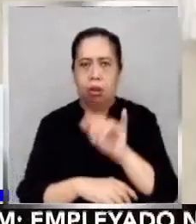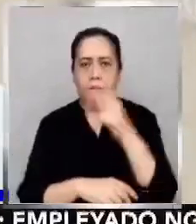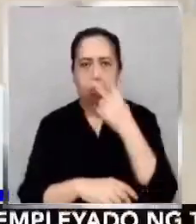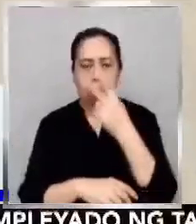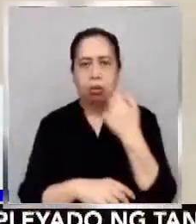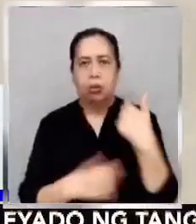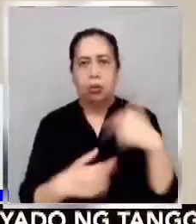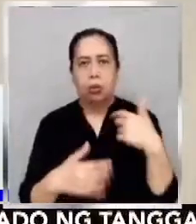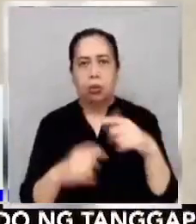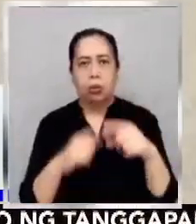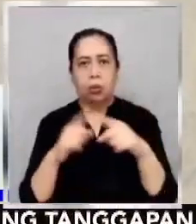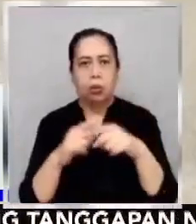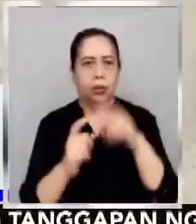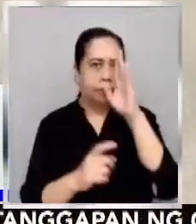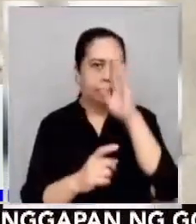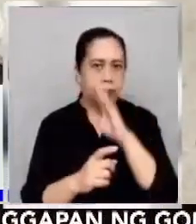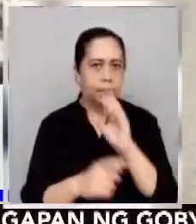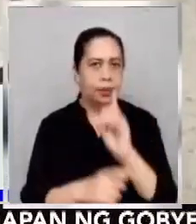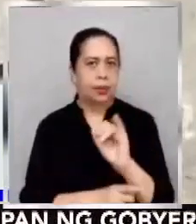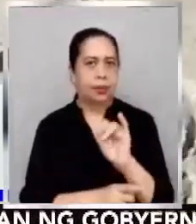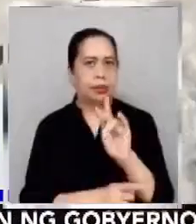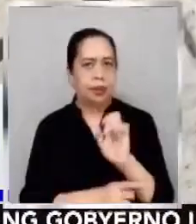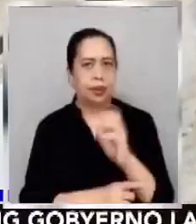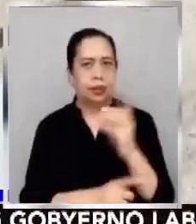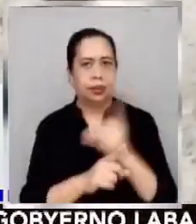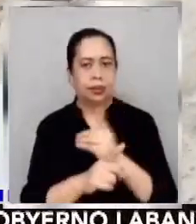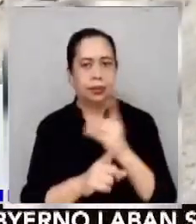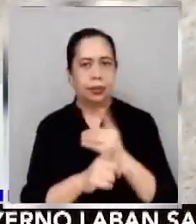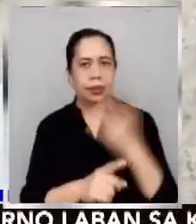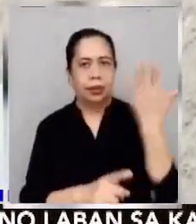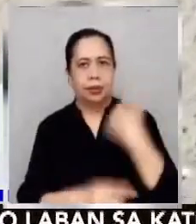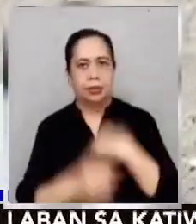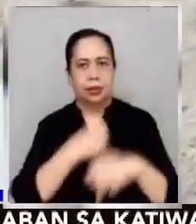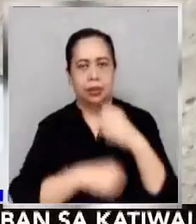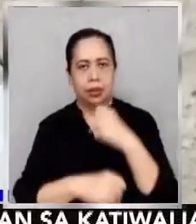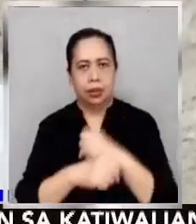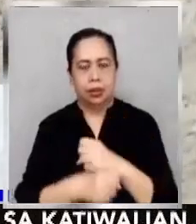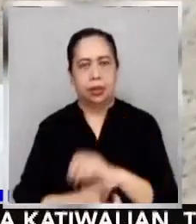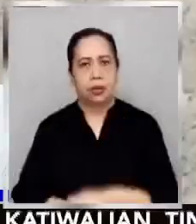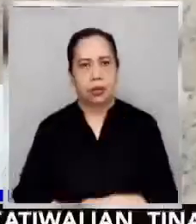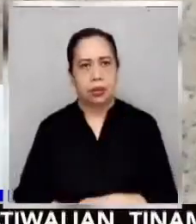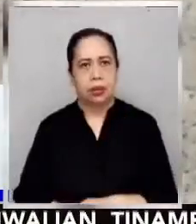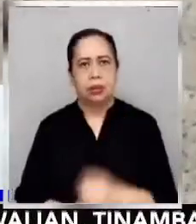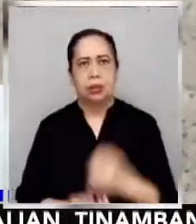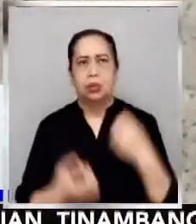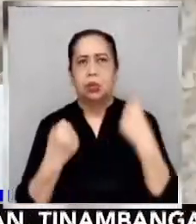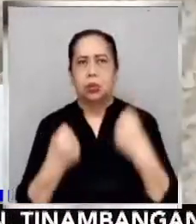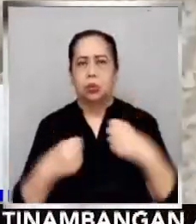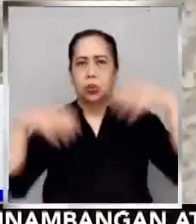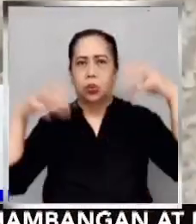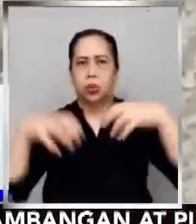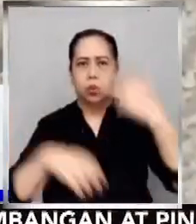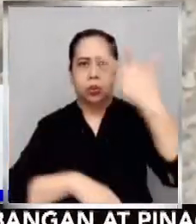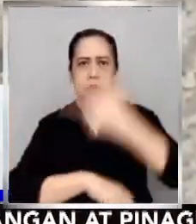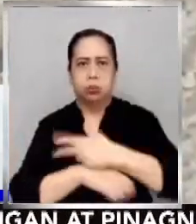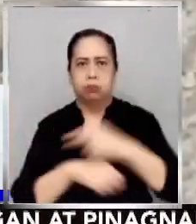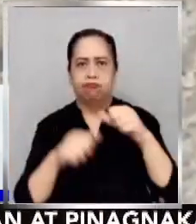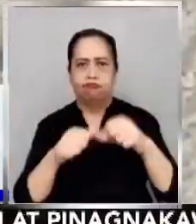nang masira ang dike Desyembre ng nakaraang taon. Malakas ang ulo nung katong araw eh.